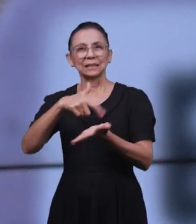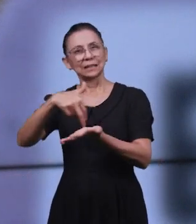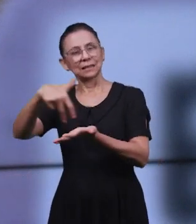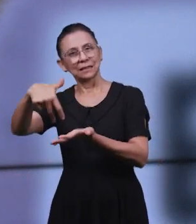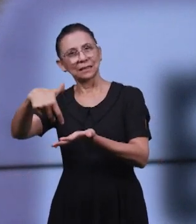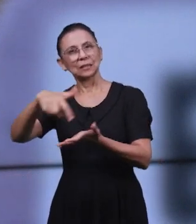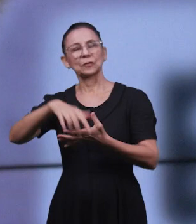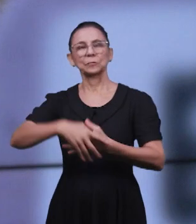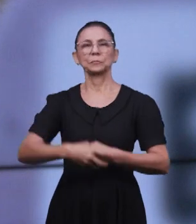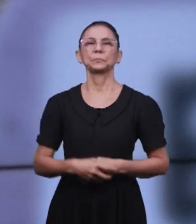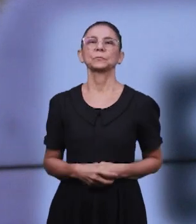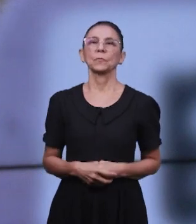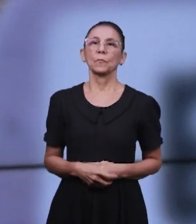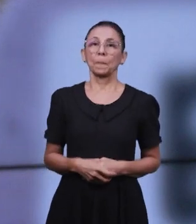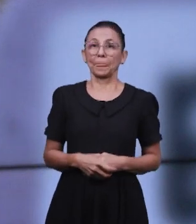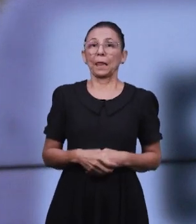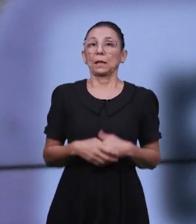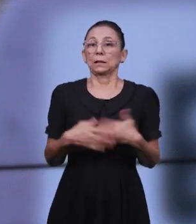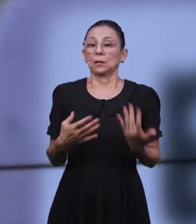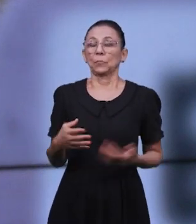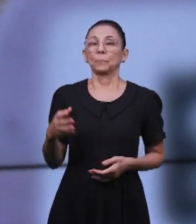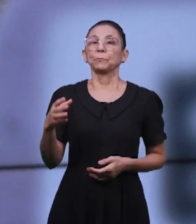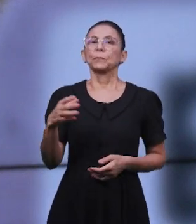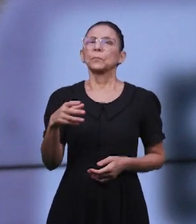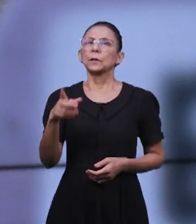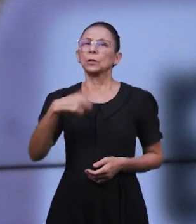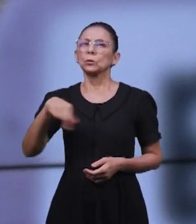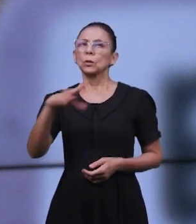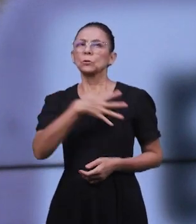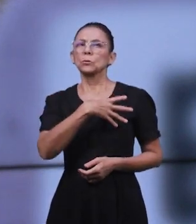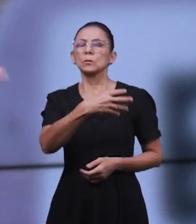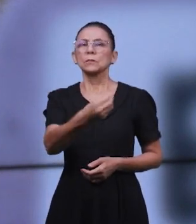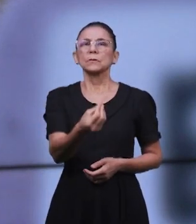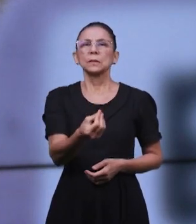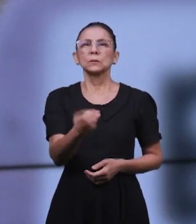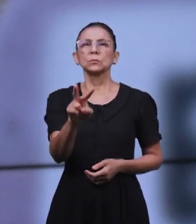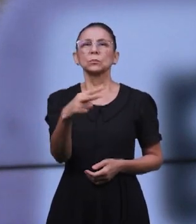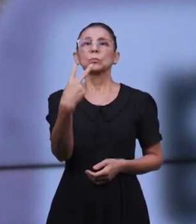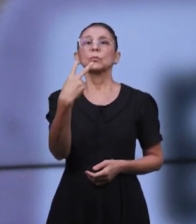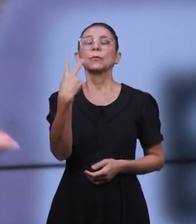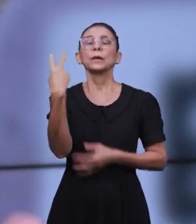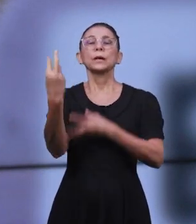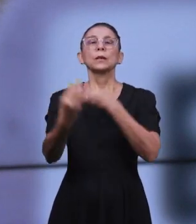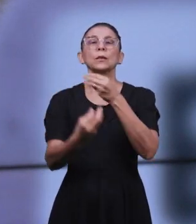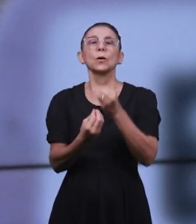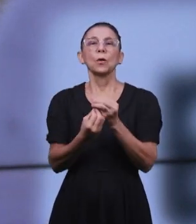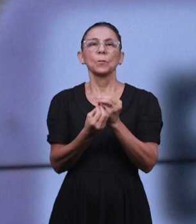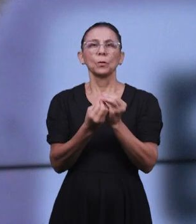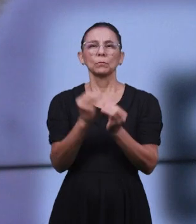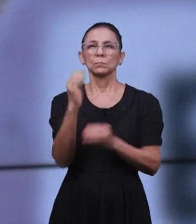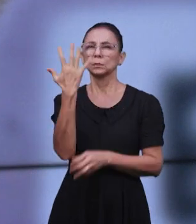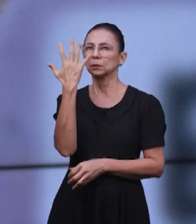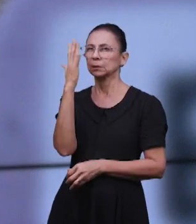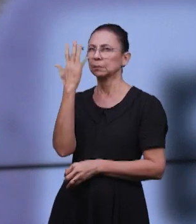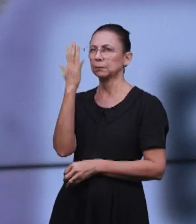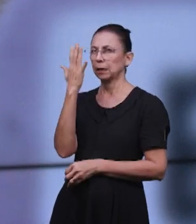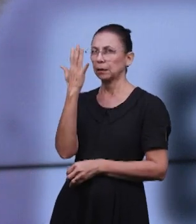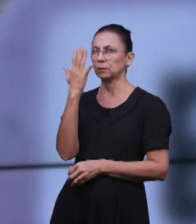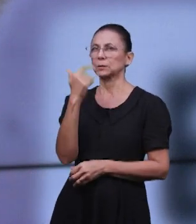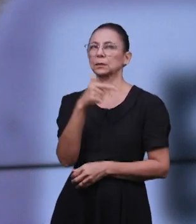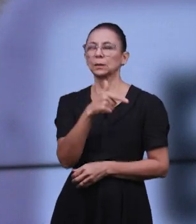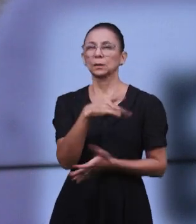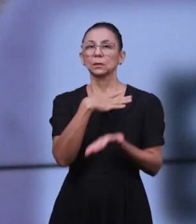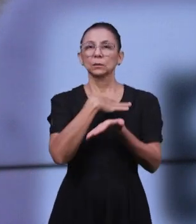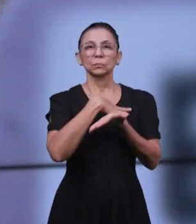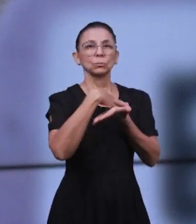enfants, nous, nous sommes le miroir qui reflète et notre